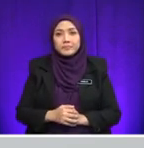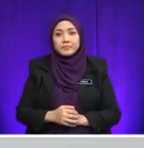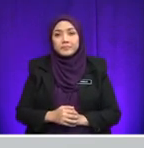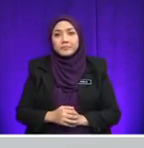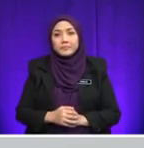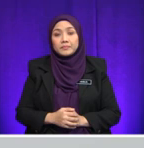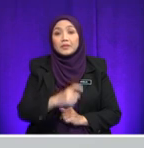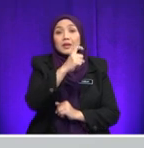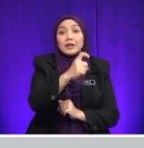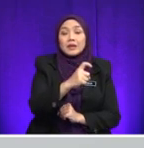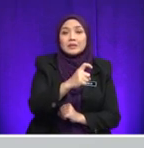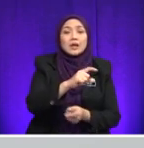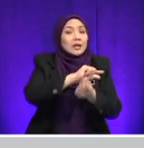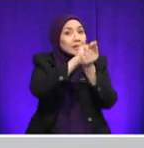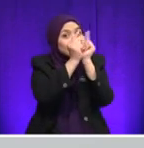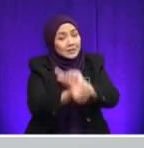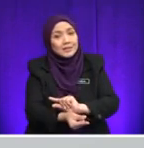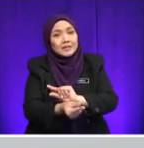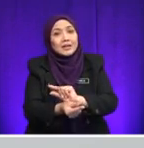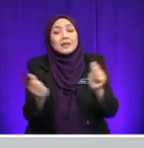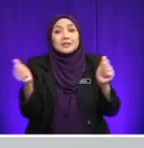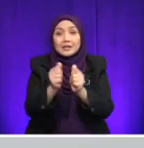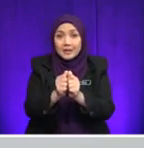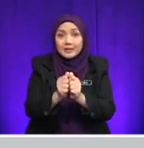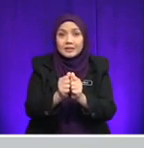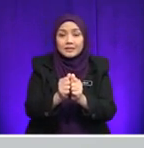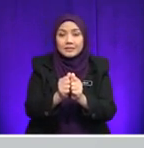X ini kita akan gantikan dengan